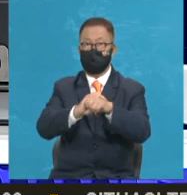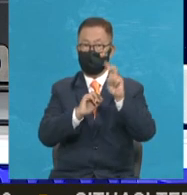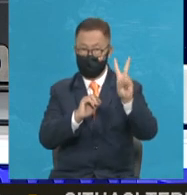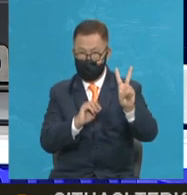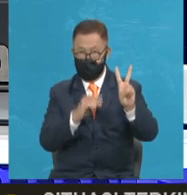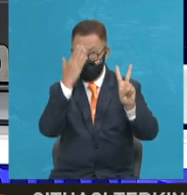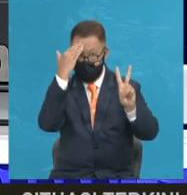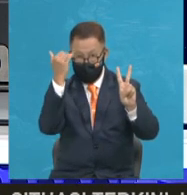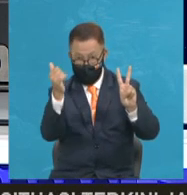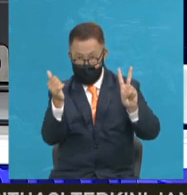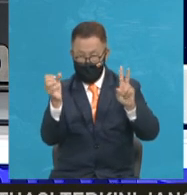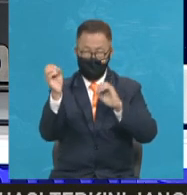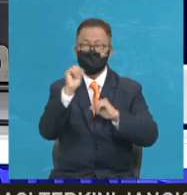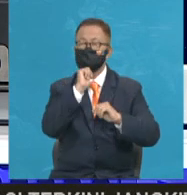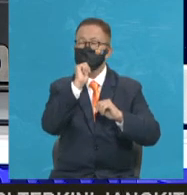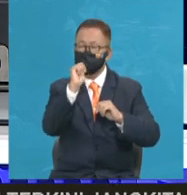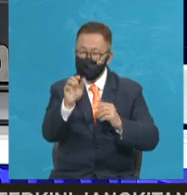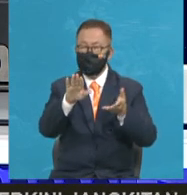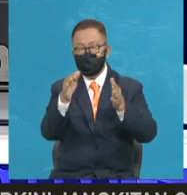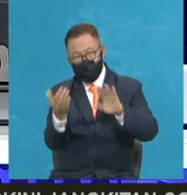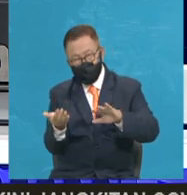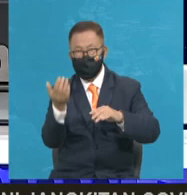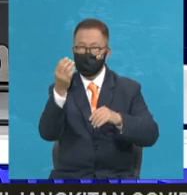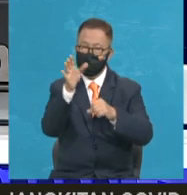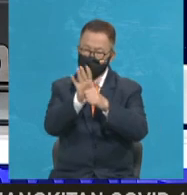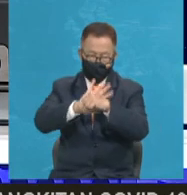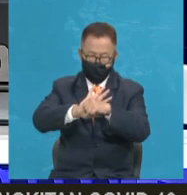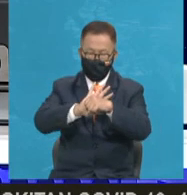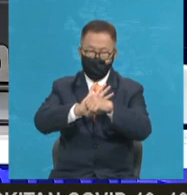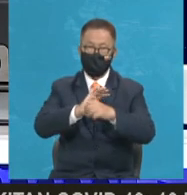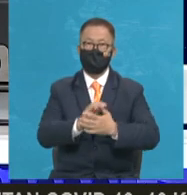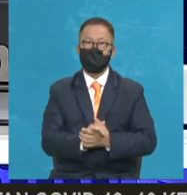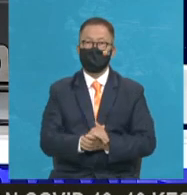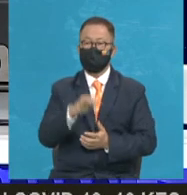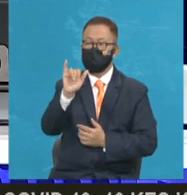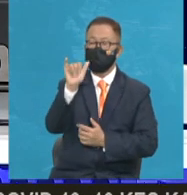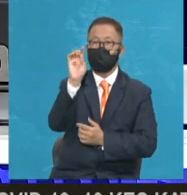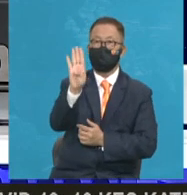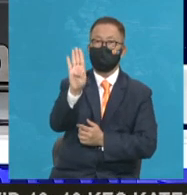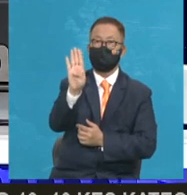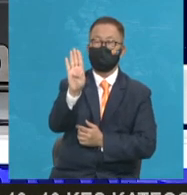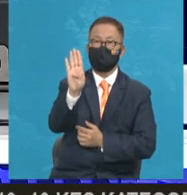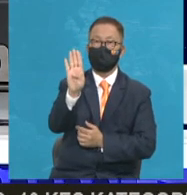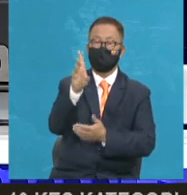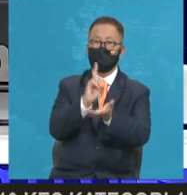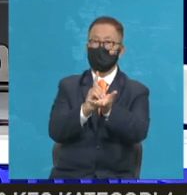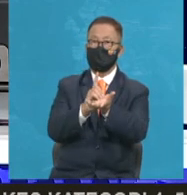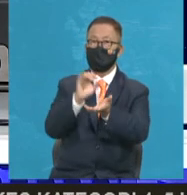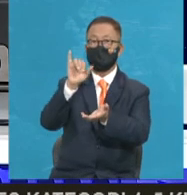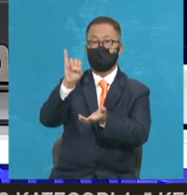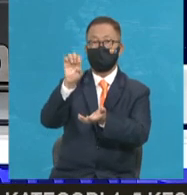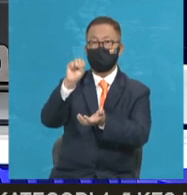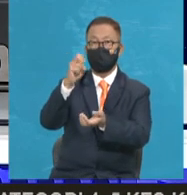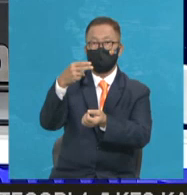Duchess lagi tidak dikategorikan sebagai kematian disebabkan komik naiting yang berformat dato' Sri Setyo Doktor Haji